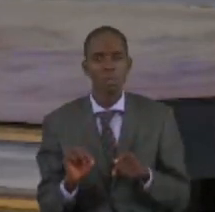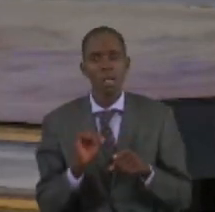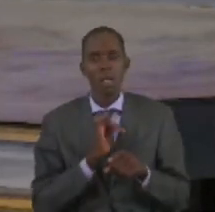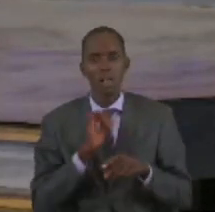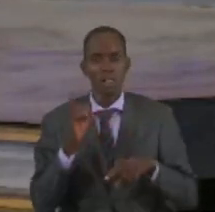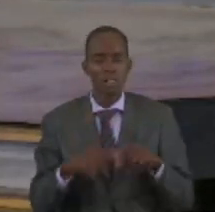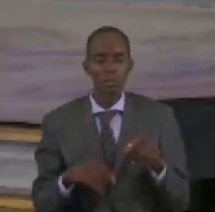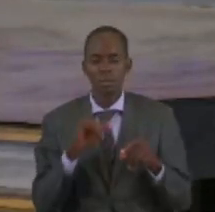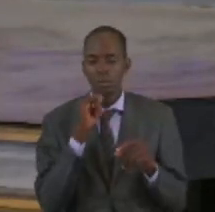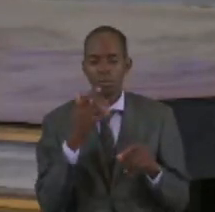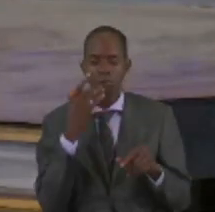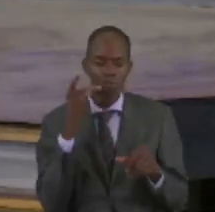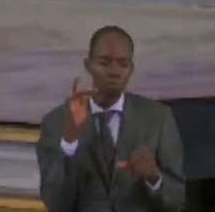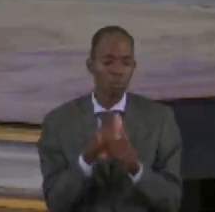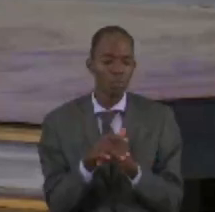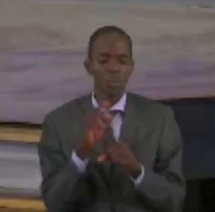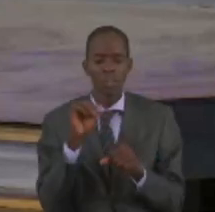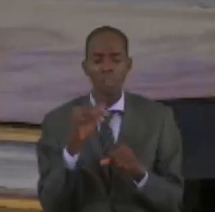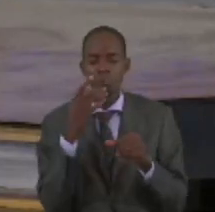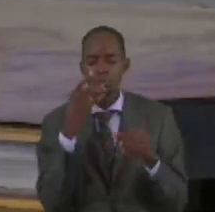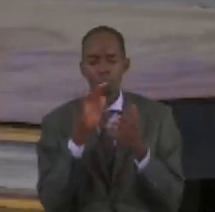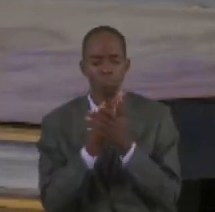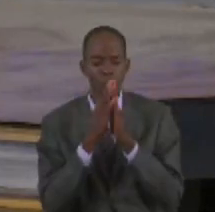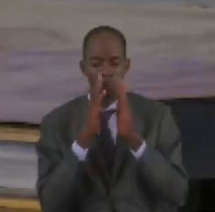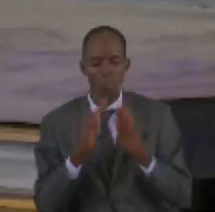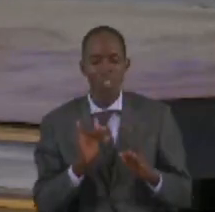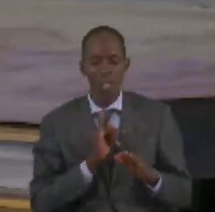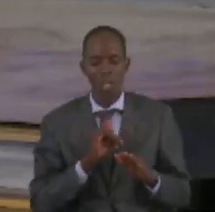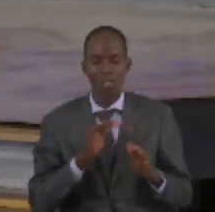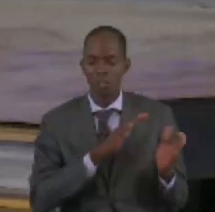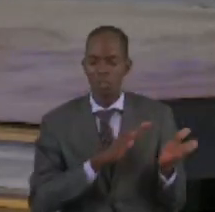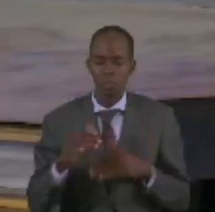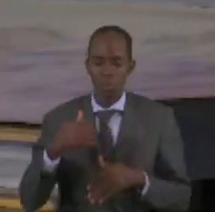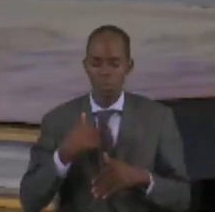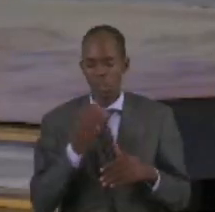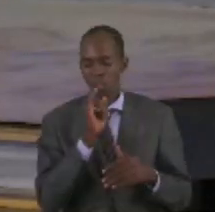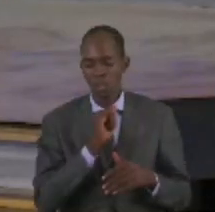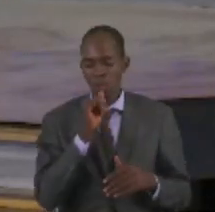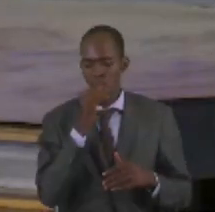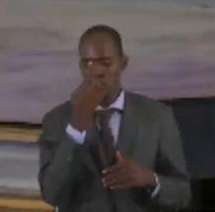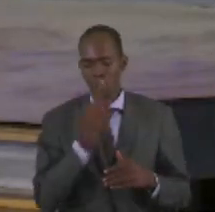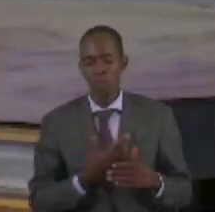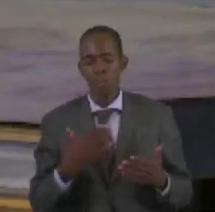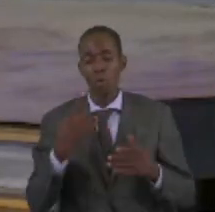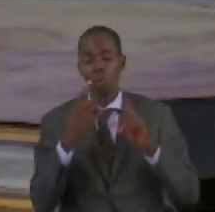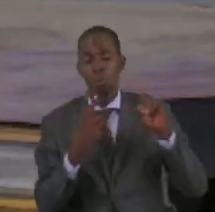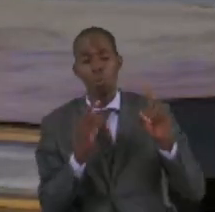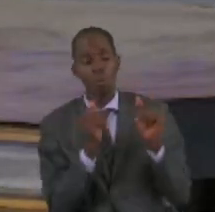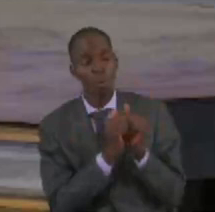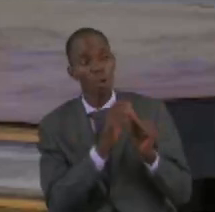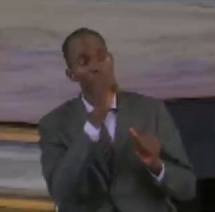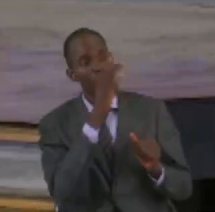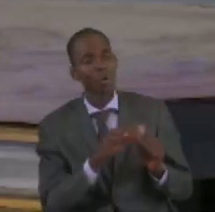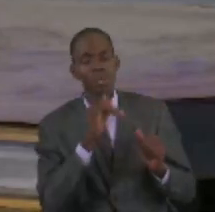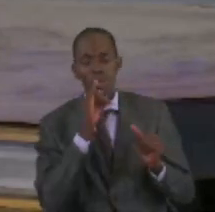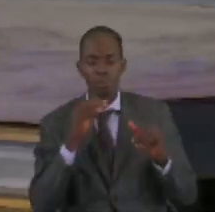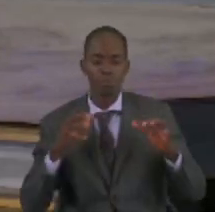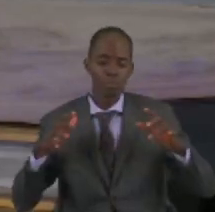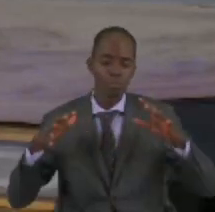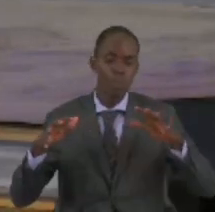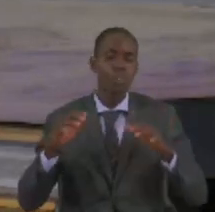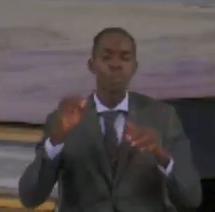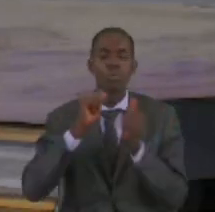pas leur plaire, et ils m'ont abandonné, je suis tout seul ici. Un avec Dieu est en majorité, il a